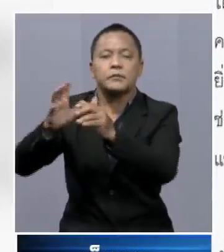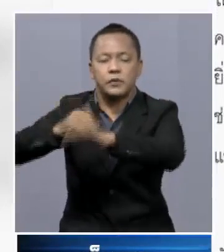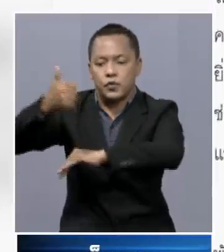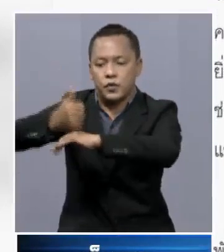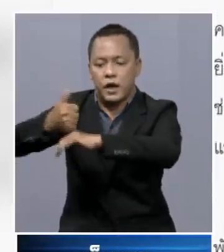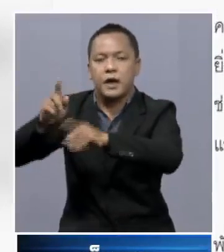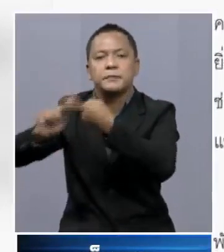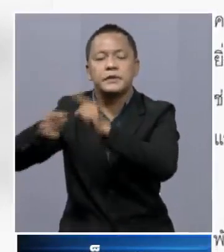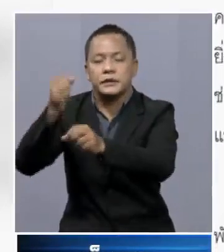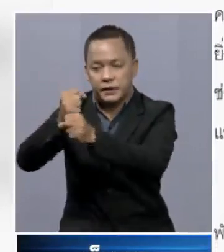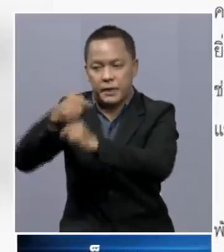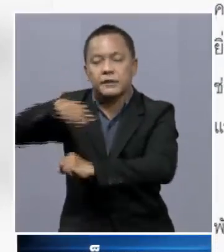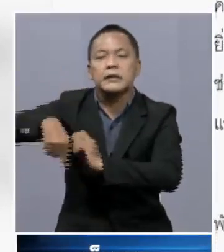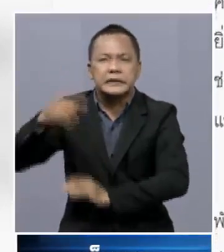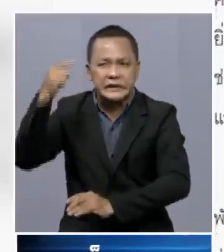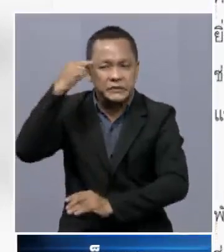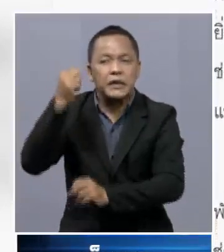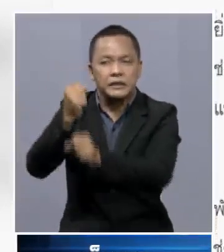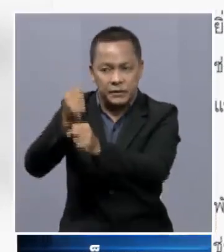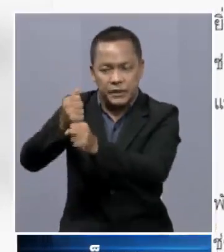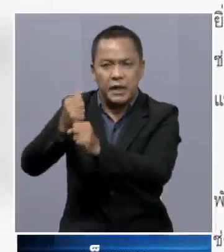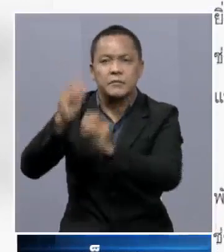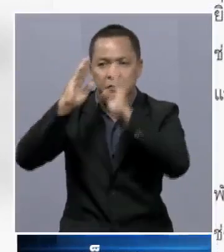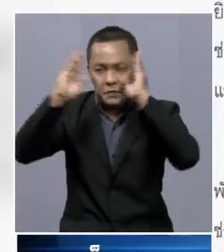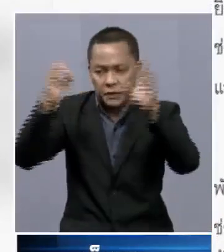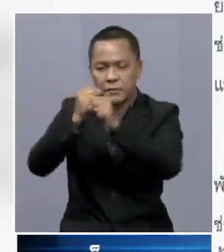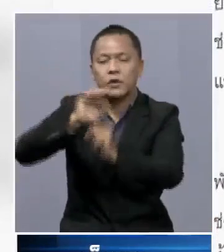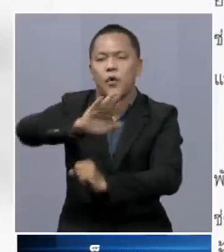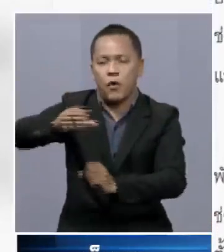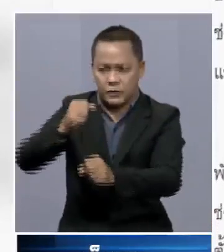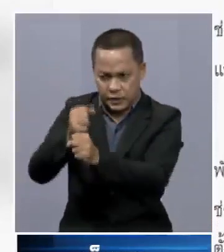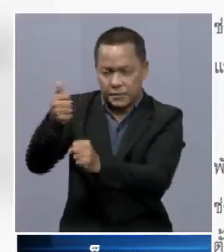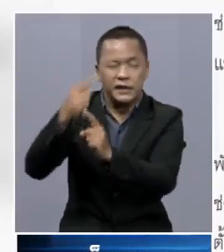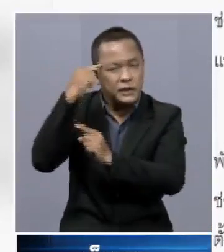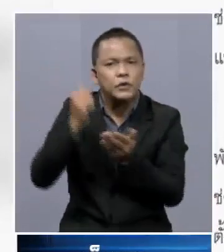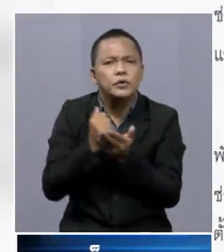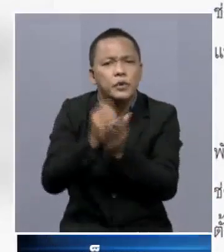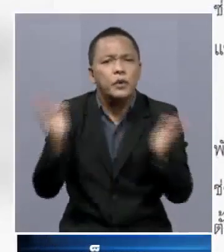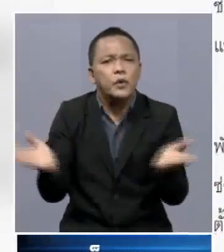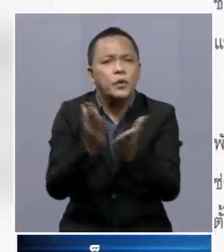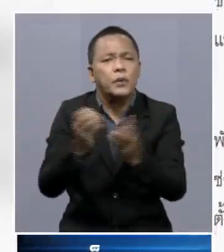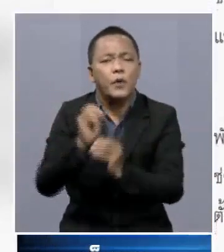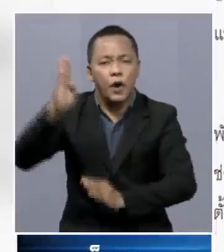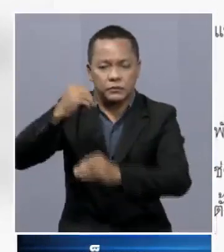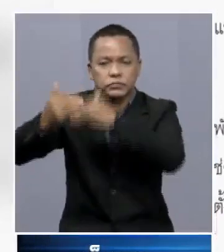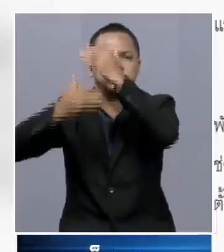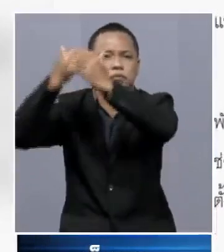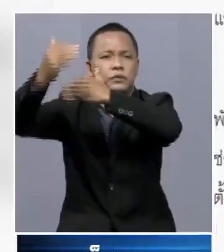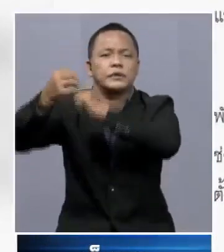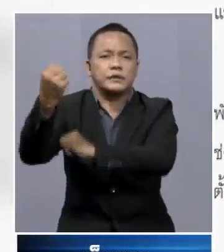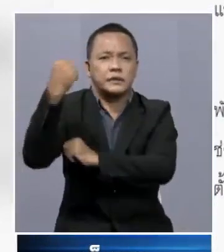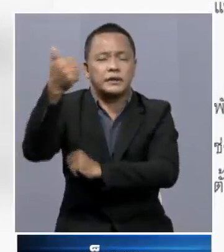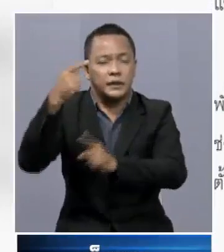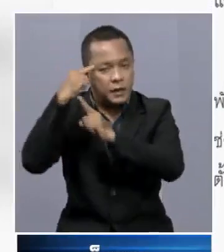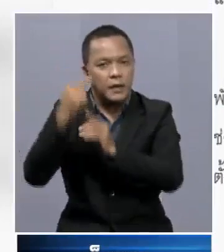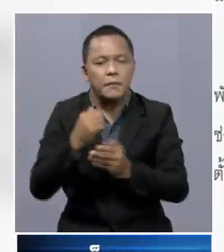บริหารและเพื่อนพนักงานเชื่อมั่นในคามสามารถและประสบการณของพเราทุคนที่จะขับเคลื่อนใหแนสดิ 9 ต่ไปข้หนาอย่างแ็แกล